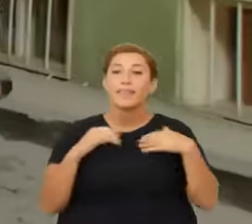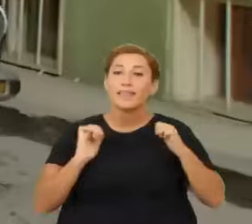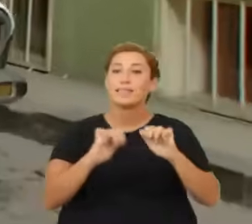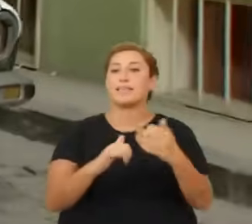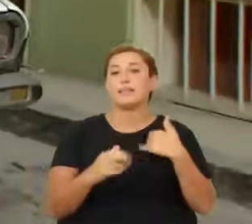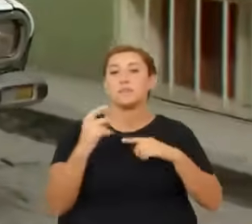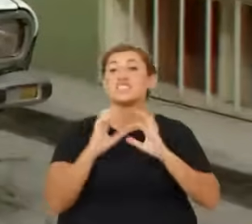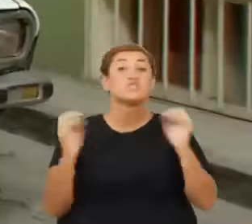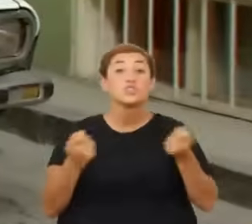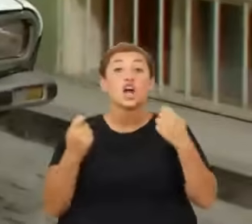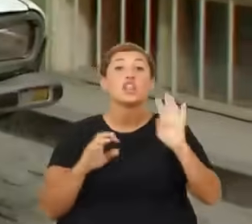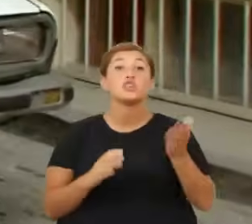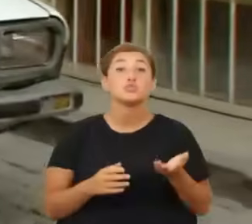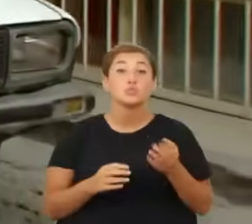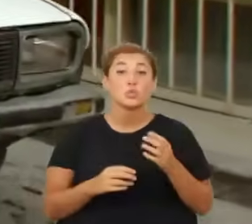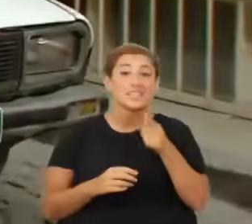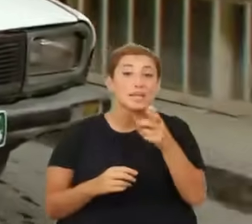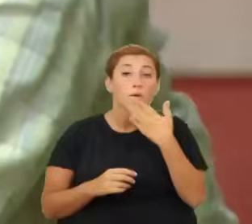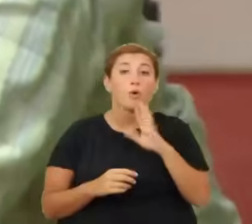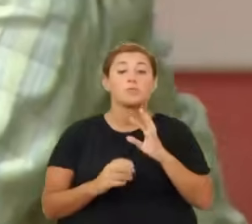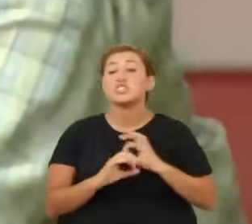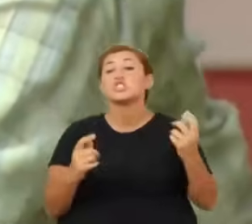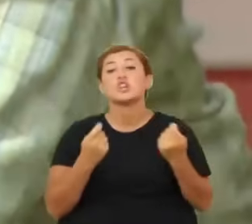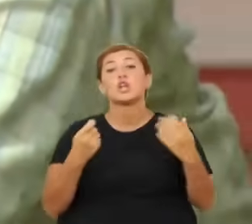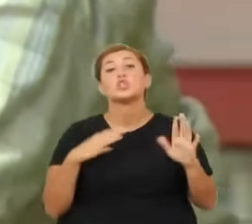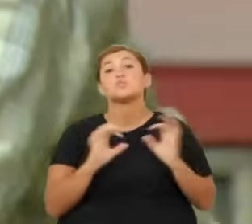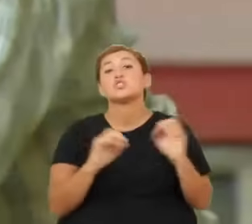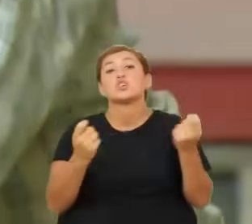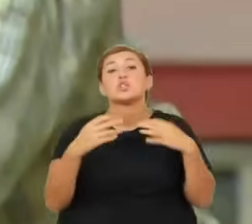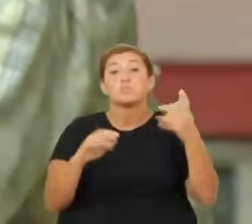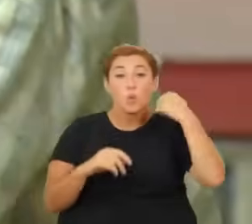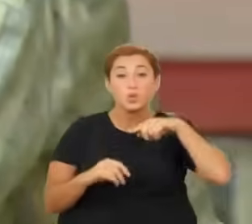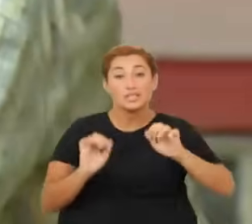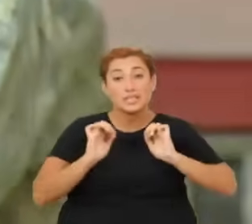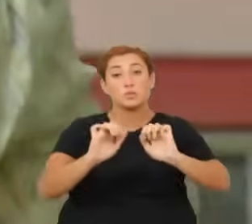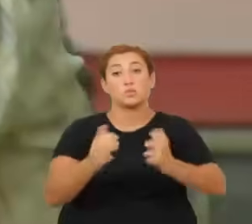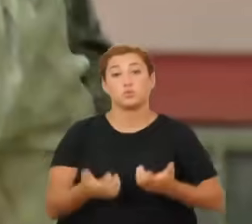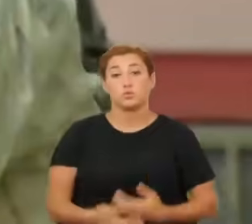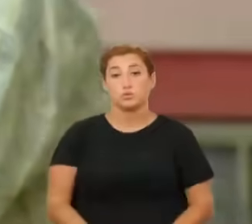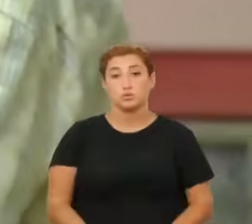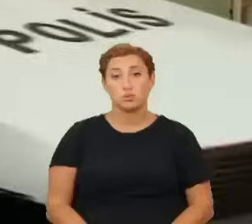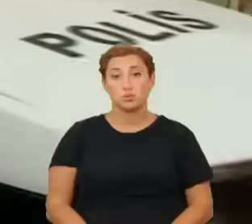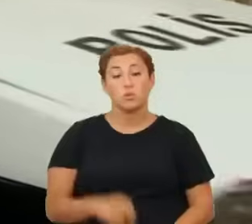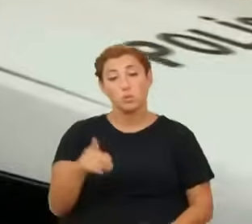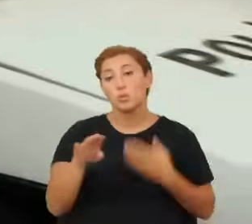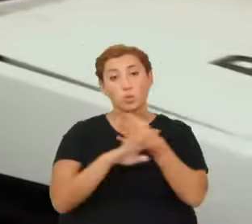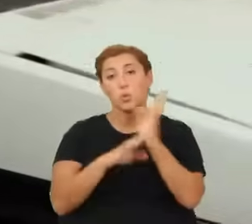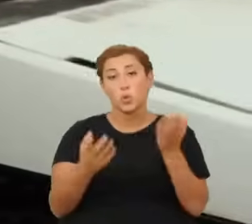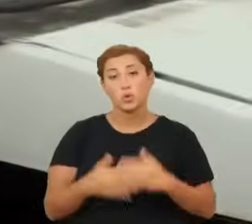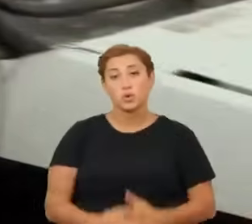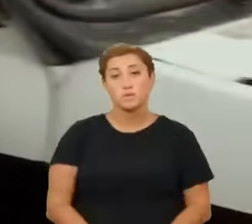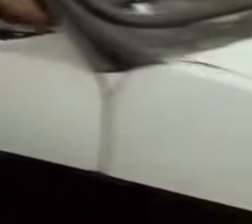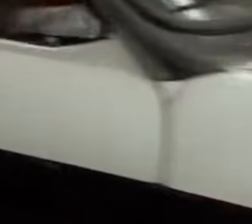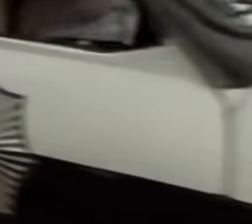İdris. Hiç mi çalışmayayım memur bey? Tık mı yok yani? Ya hiç çalışmıyor işte. Hiç çalışmıyor. O yüzden itiyorsun. O da doğru. Yusuf